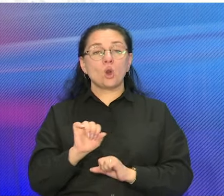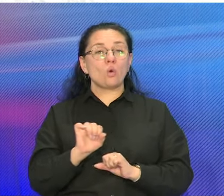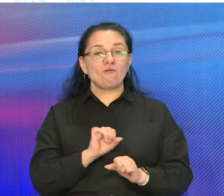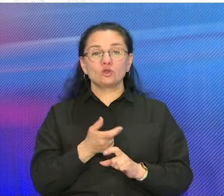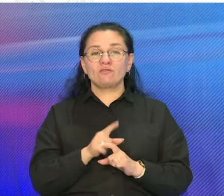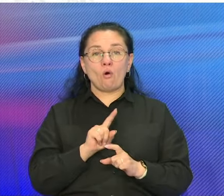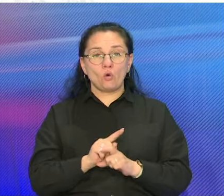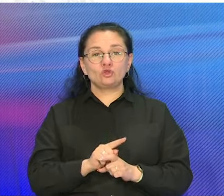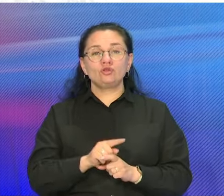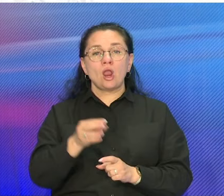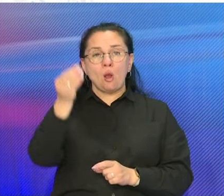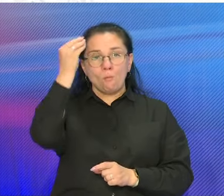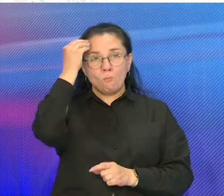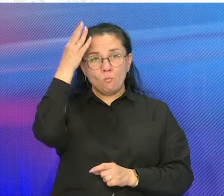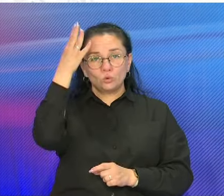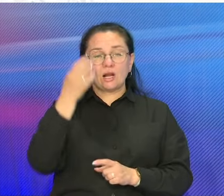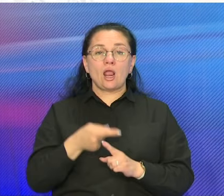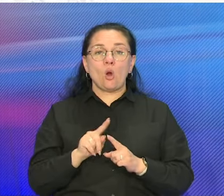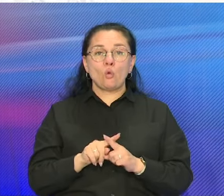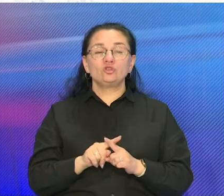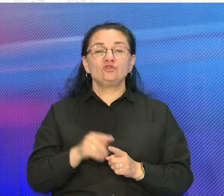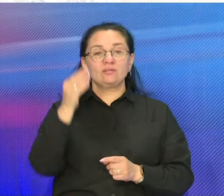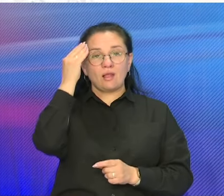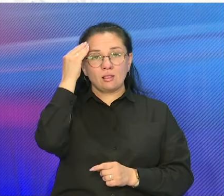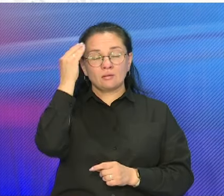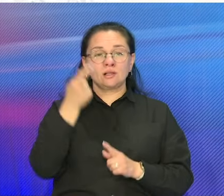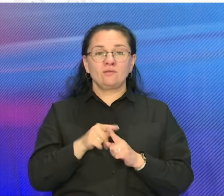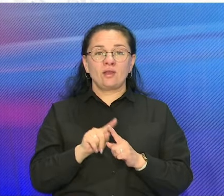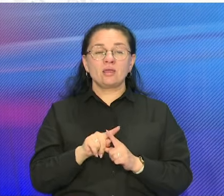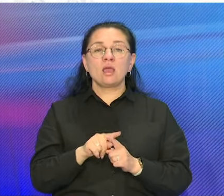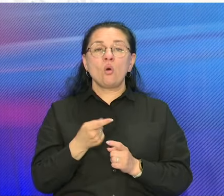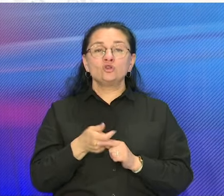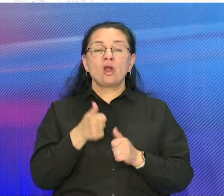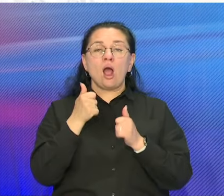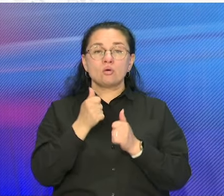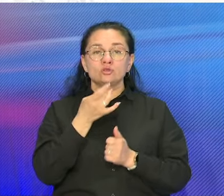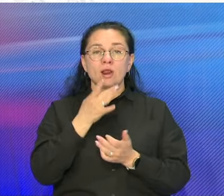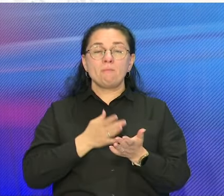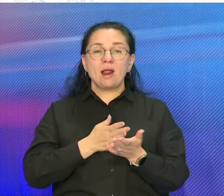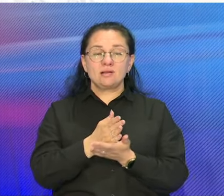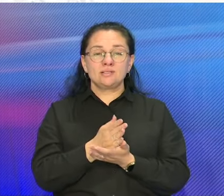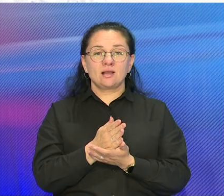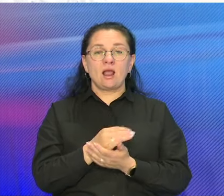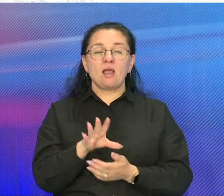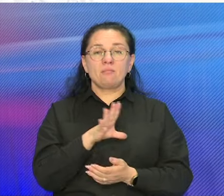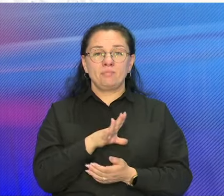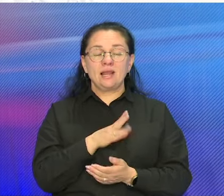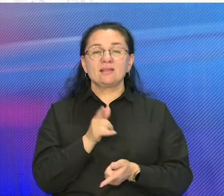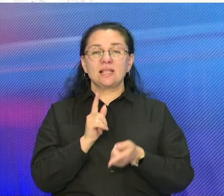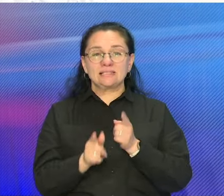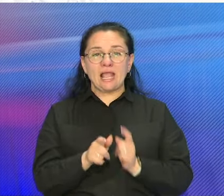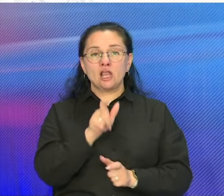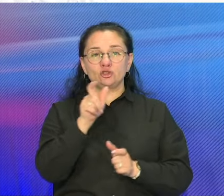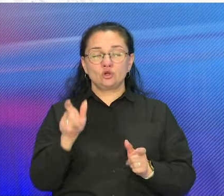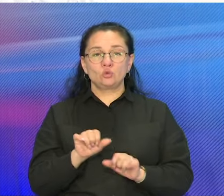мудрое Прежде всего, очень прекрасная, продуманная кадровая политика Везде стояли настоящие люди, управленцы,